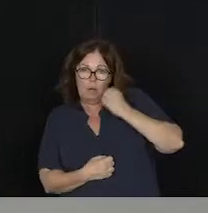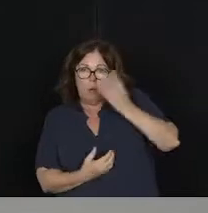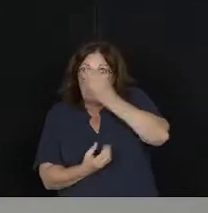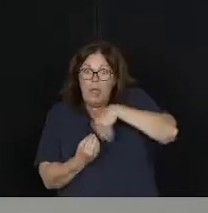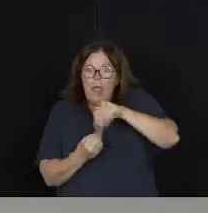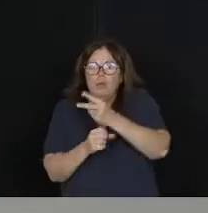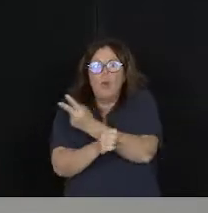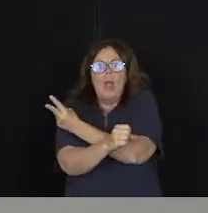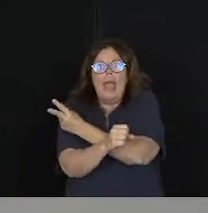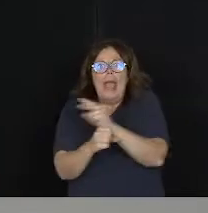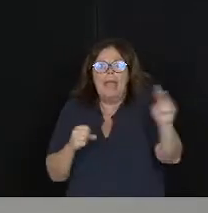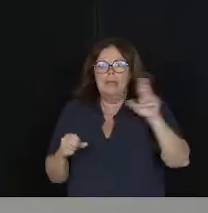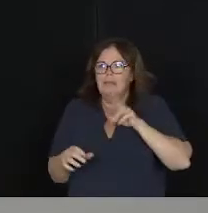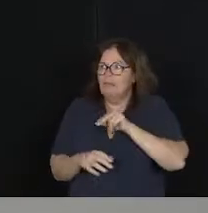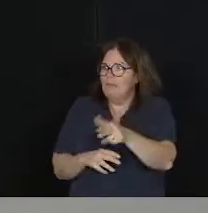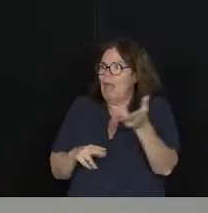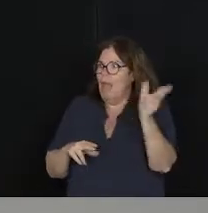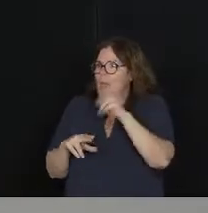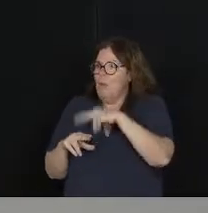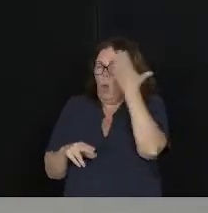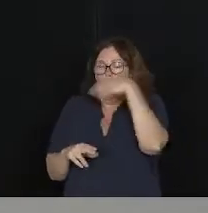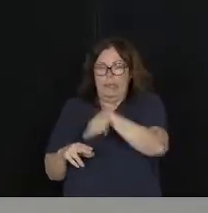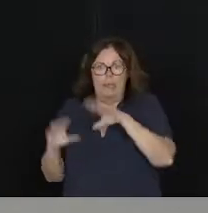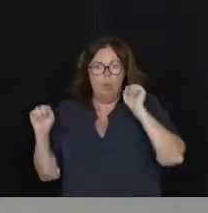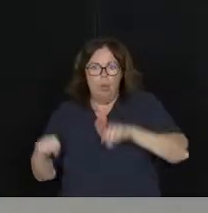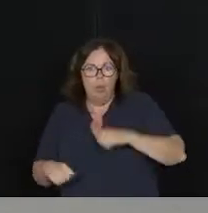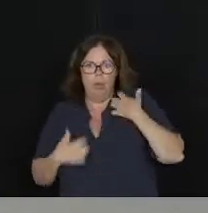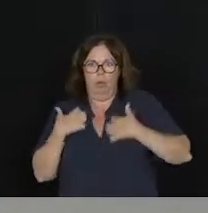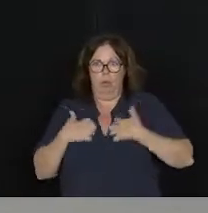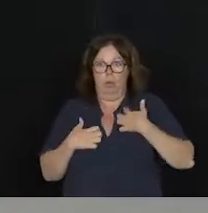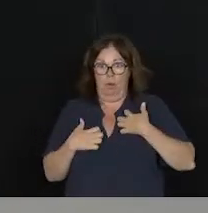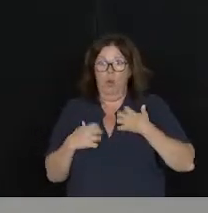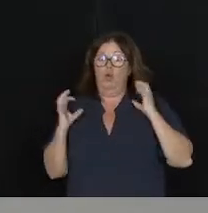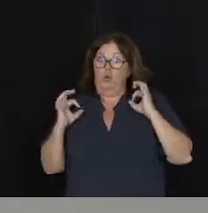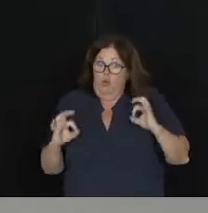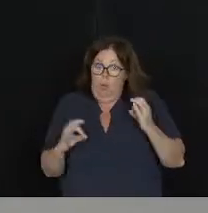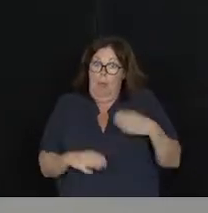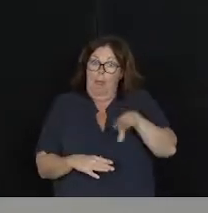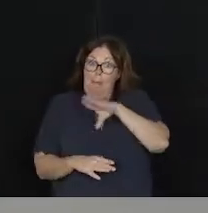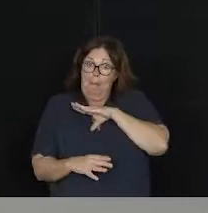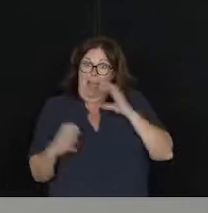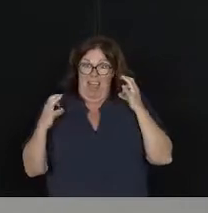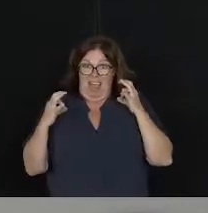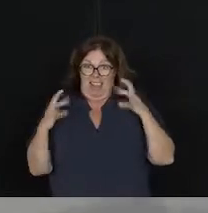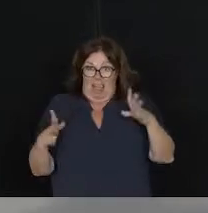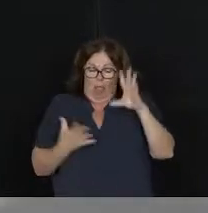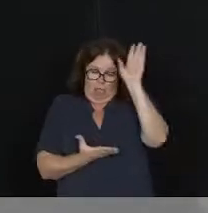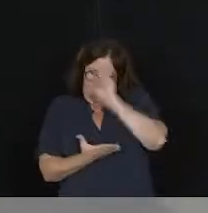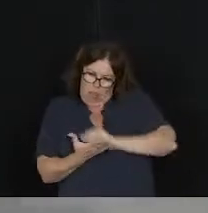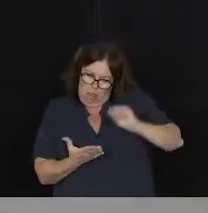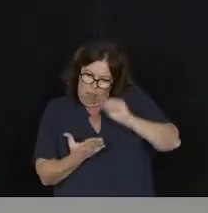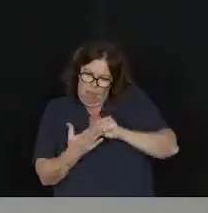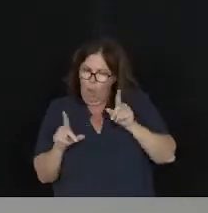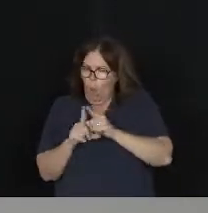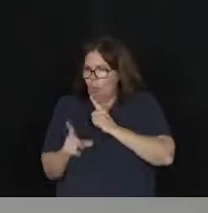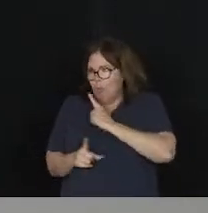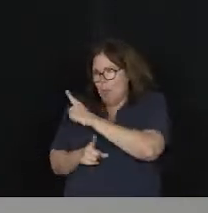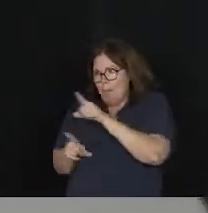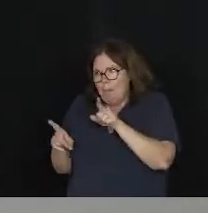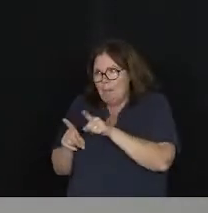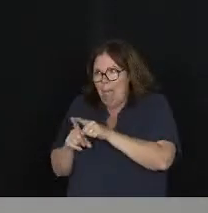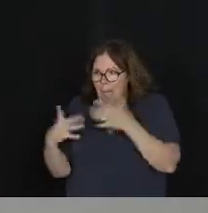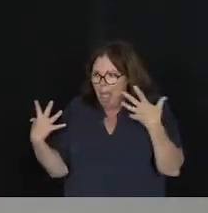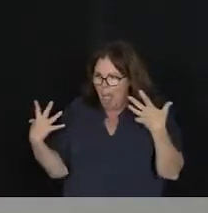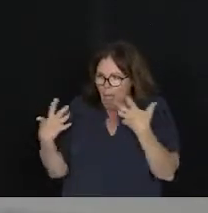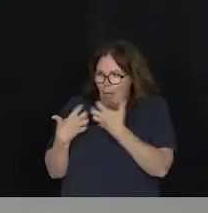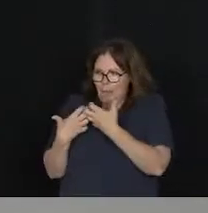de mort qui menace à chaque instant. Et dès lors, réaffirmer par écrit un temps synchrone, ou au moins partagé, semble